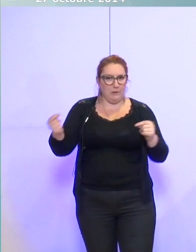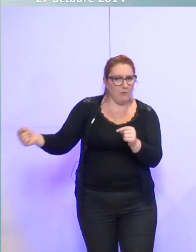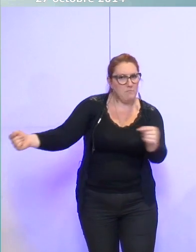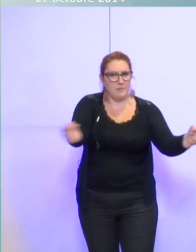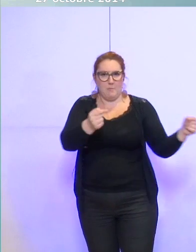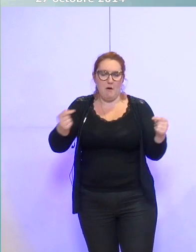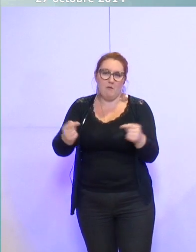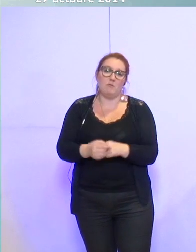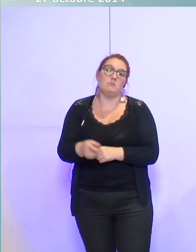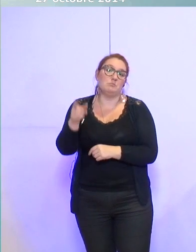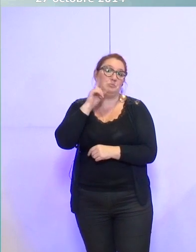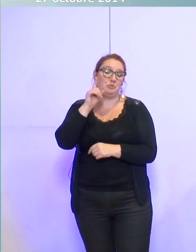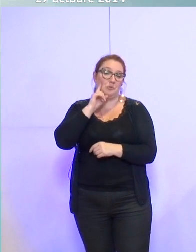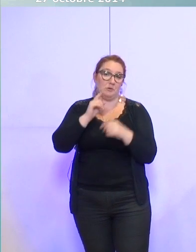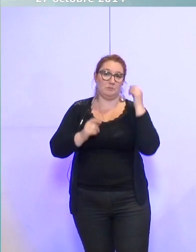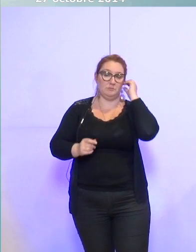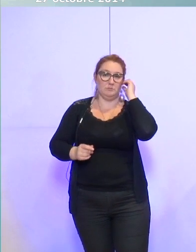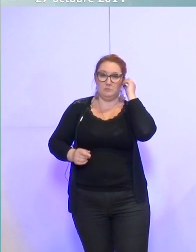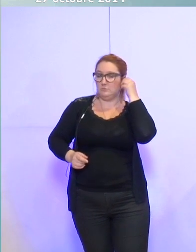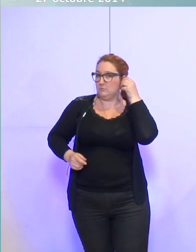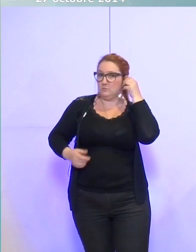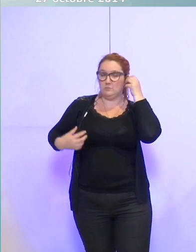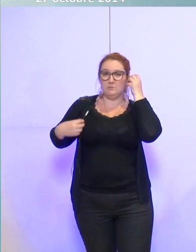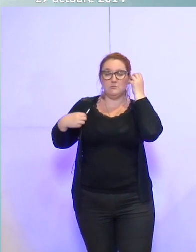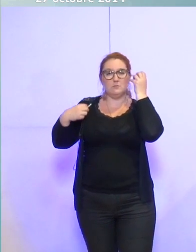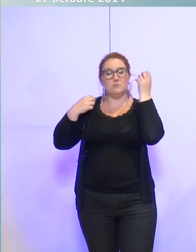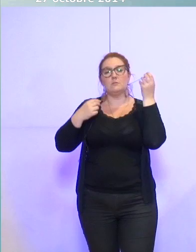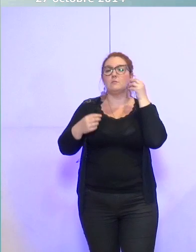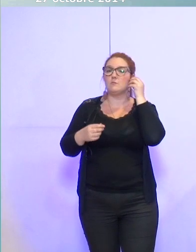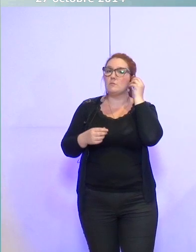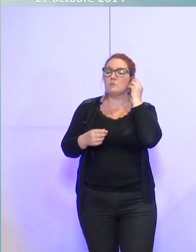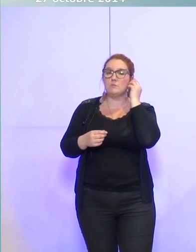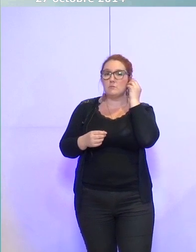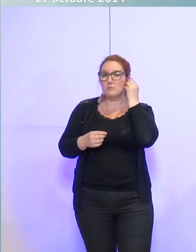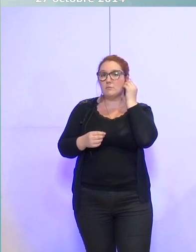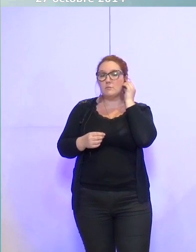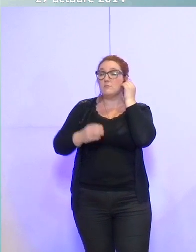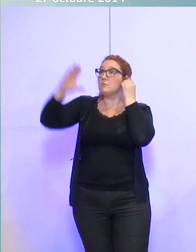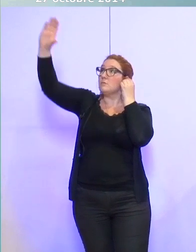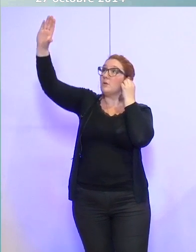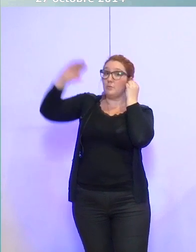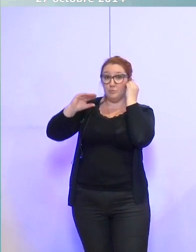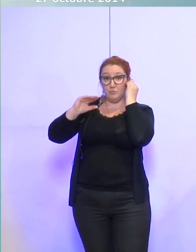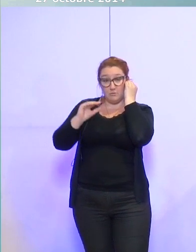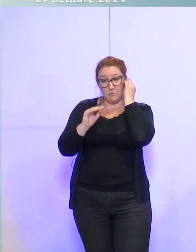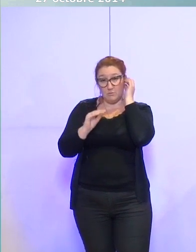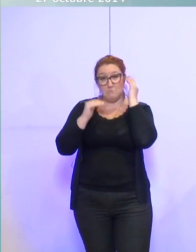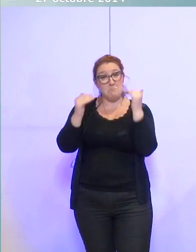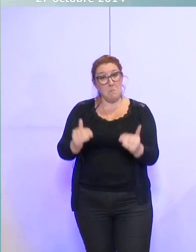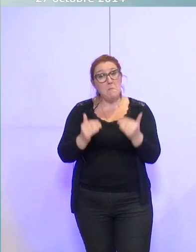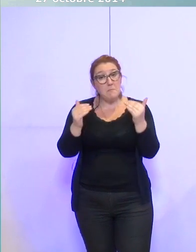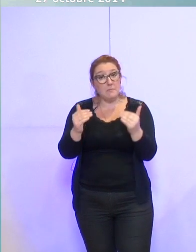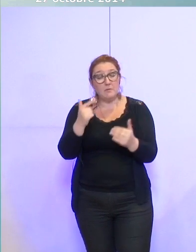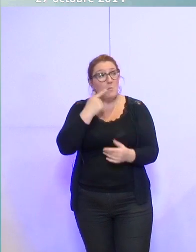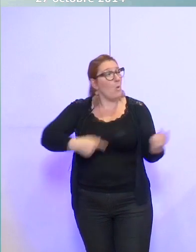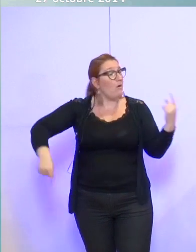traduction, si ce maintien des baisses de dotation devait s'avérer effectif, serait un drame pour l'ensemble